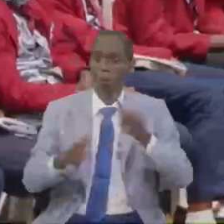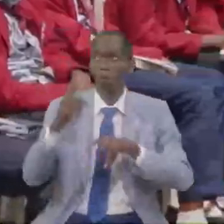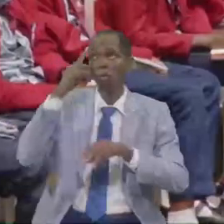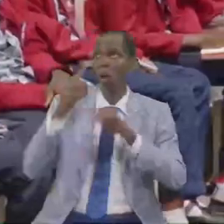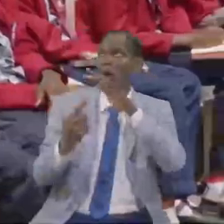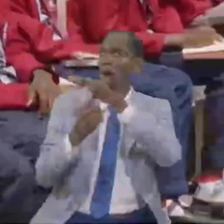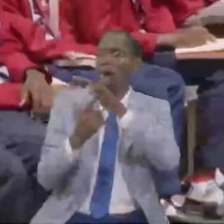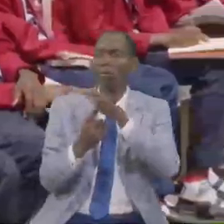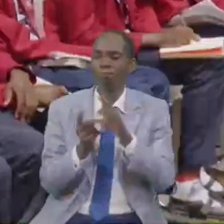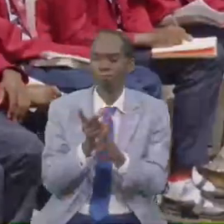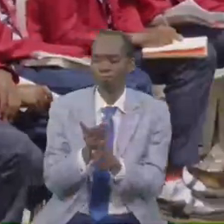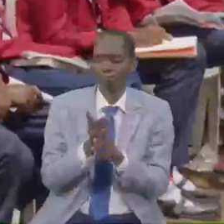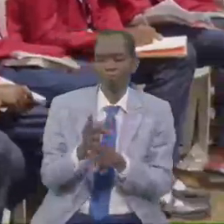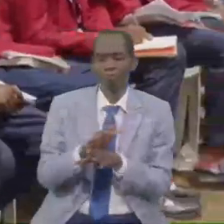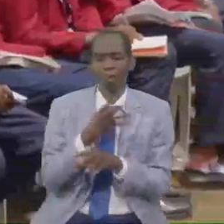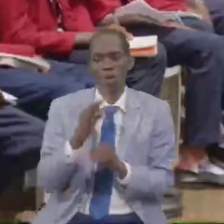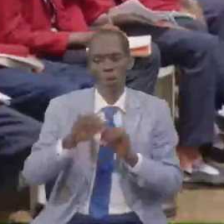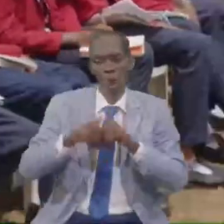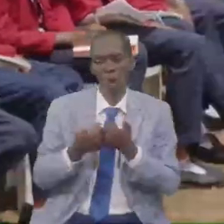Les héros veillent sur leurs paroles.